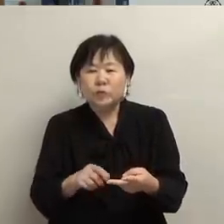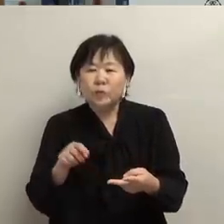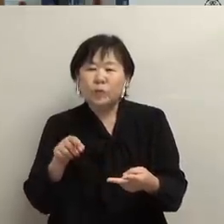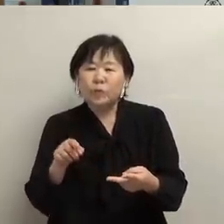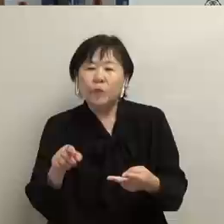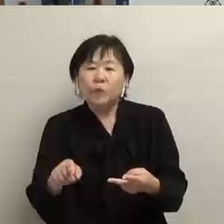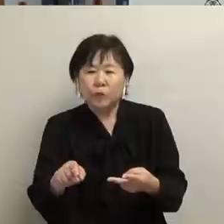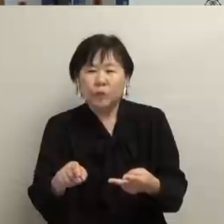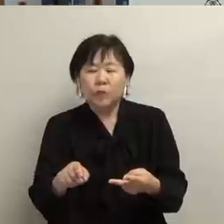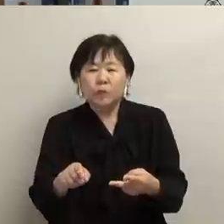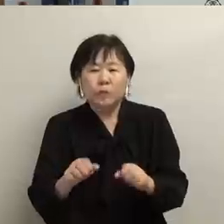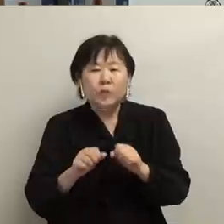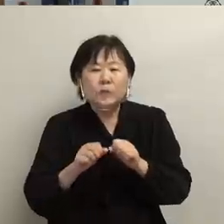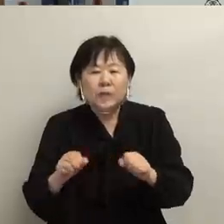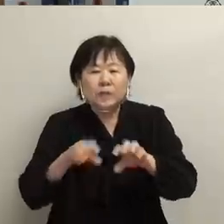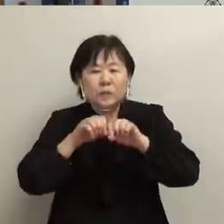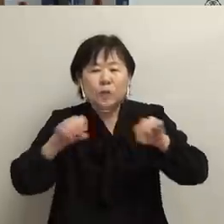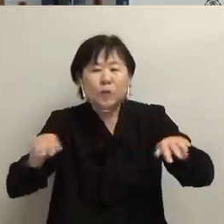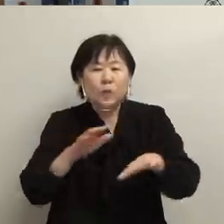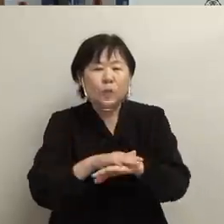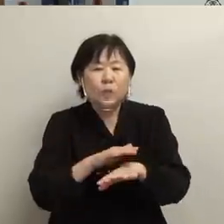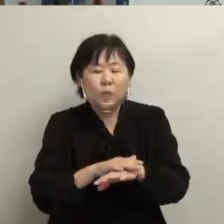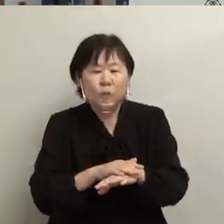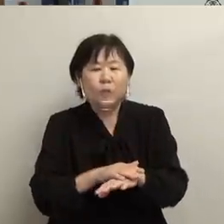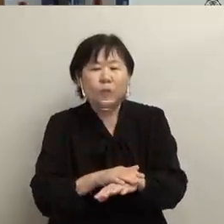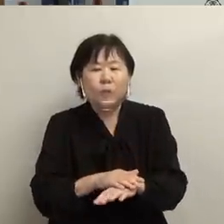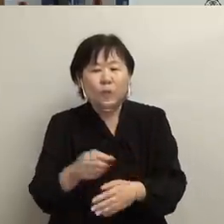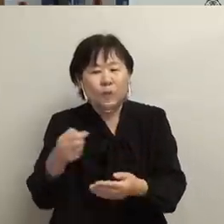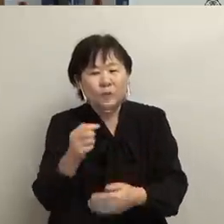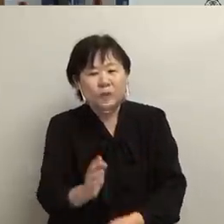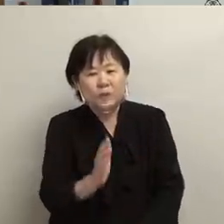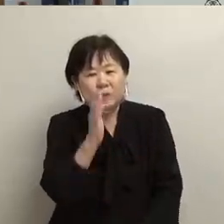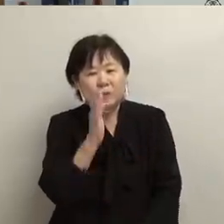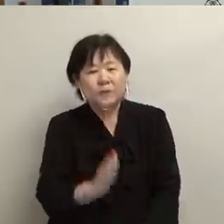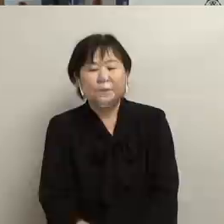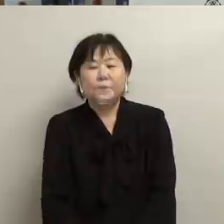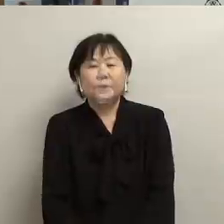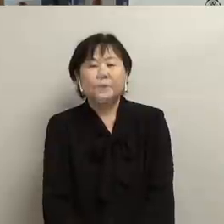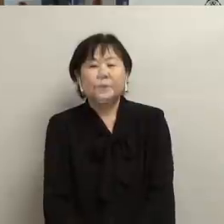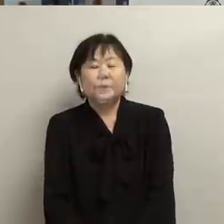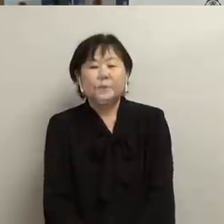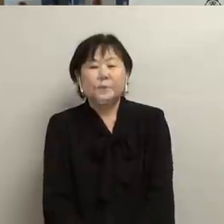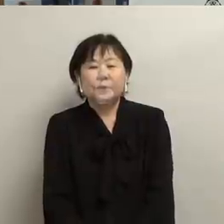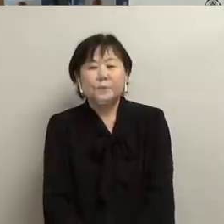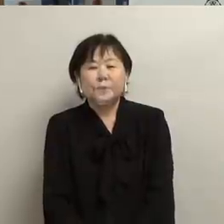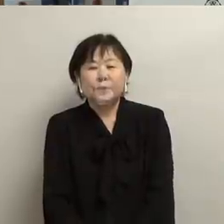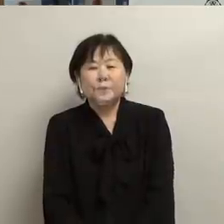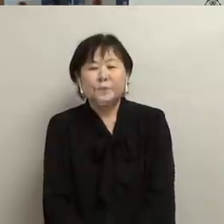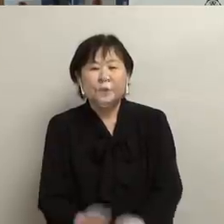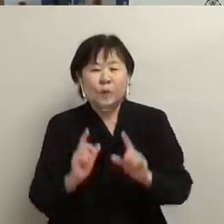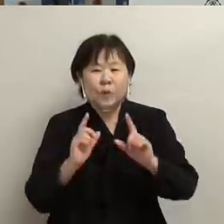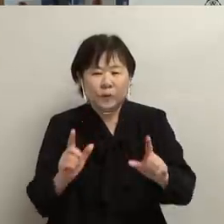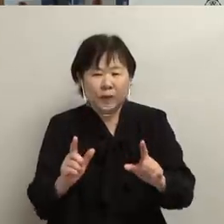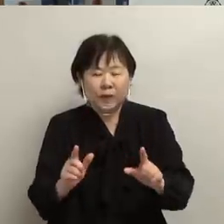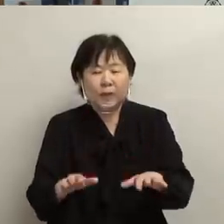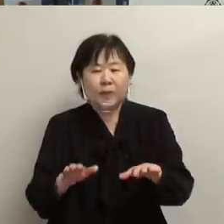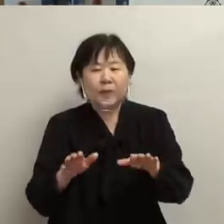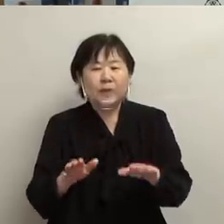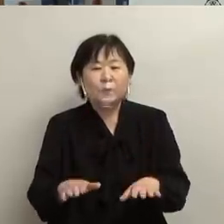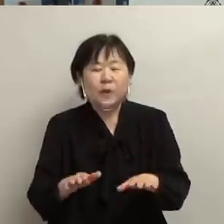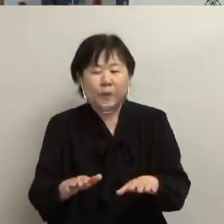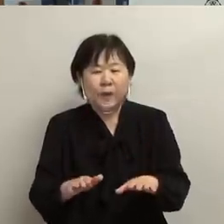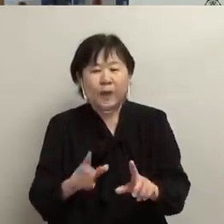広報が必要になるかなと思うんですけどもその方法とかがあれば教えてください今想定しておりますのは a